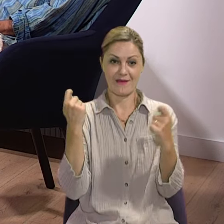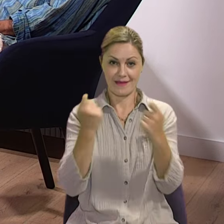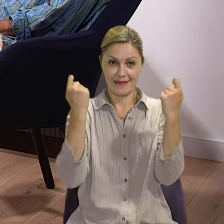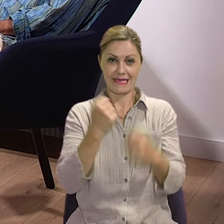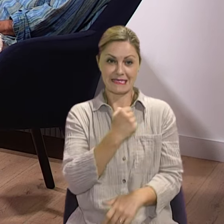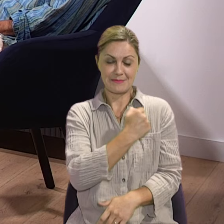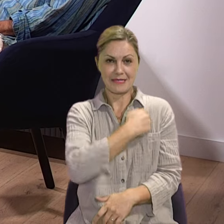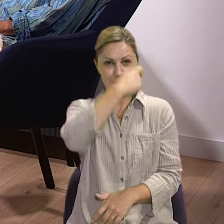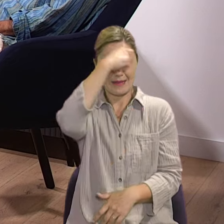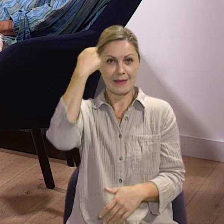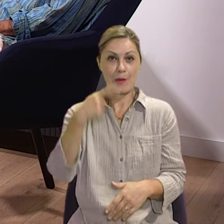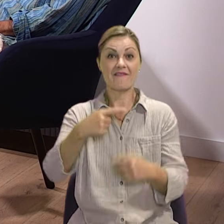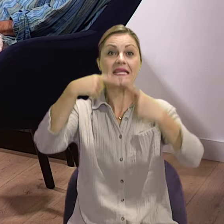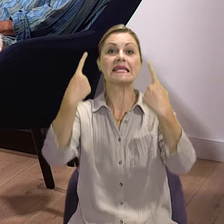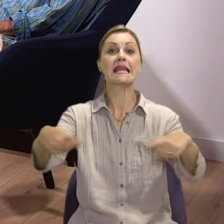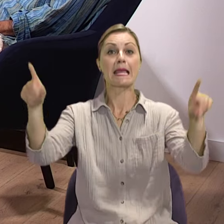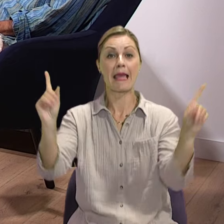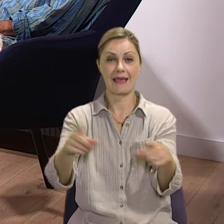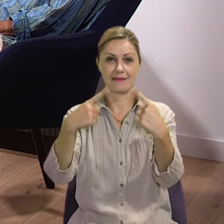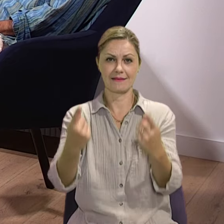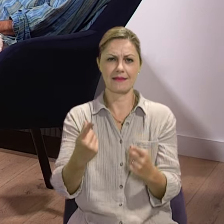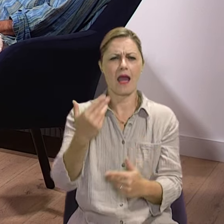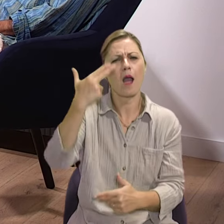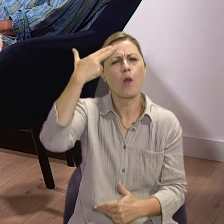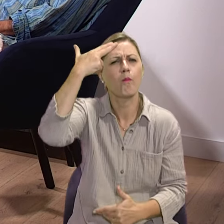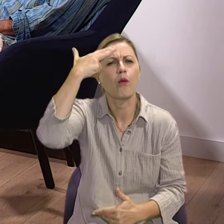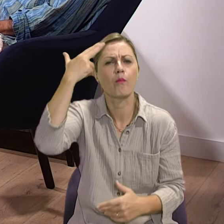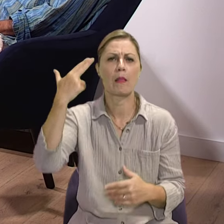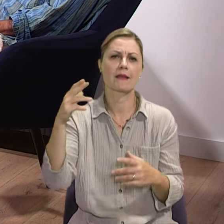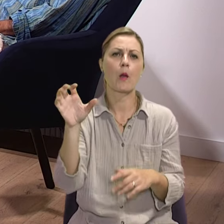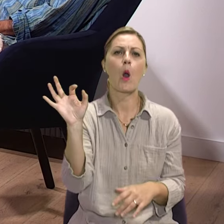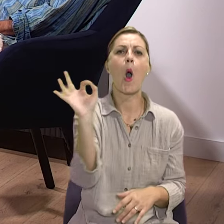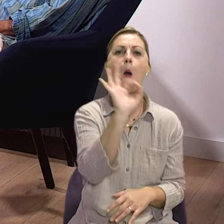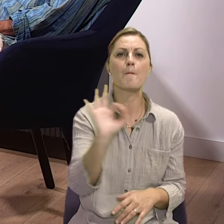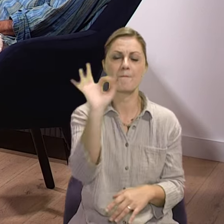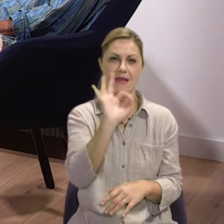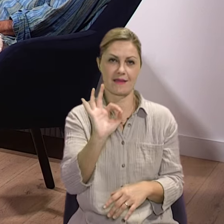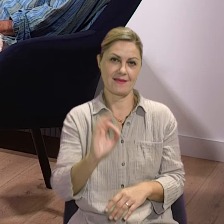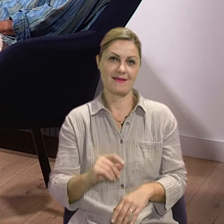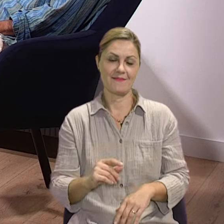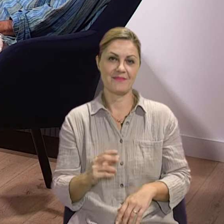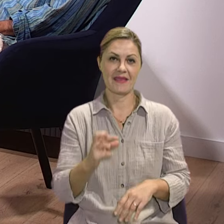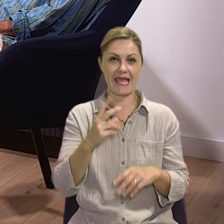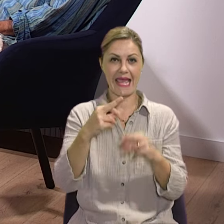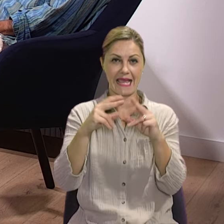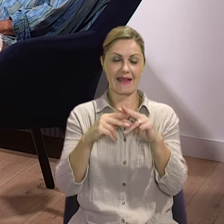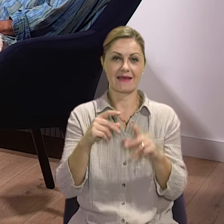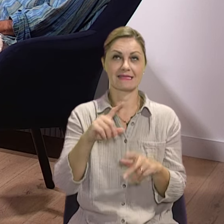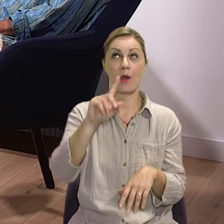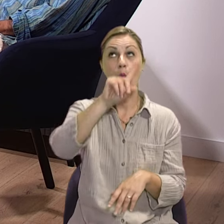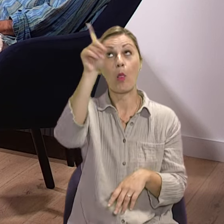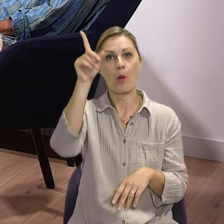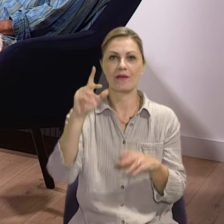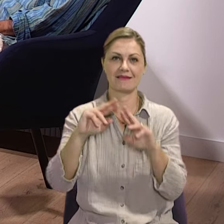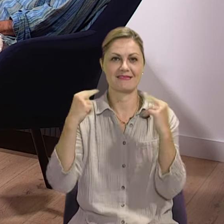Dirigirate jednu od najljepših, najpopularnijih naših opera Erosonoga svijeta i to na dvije lokacije, na Česmi